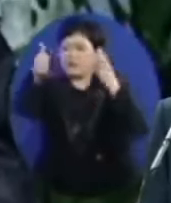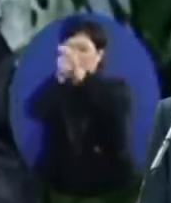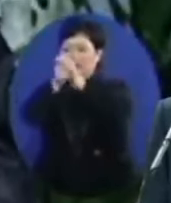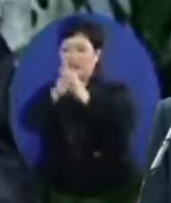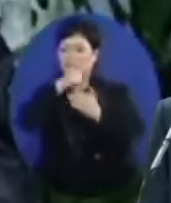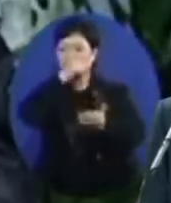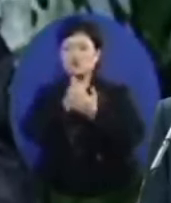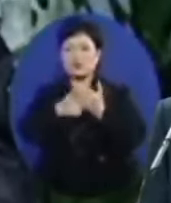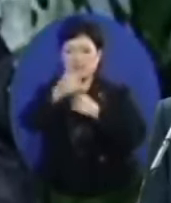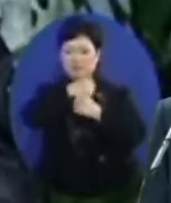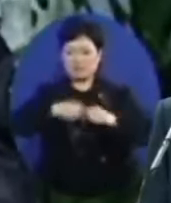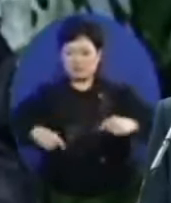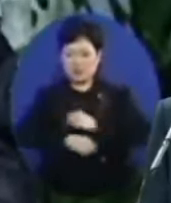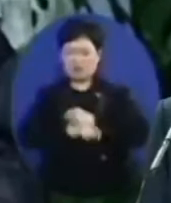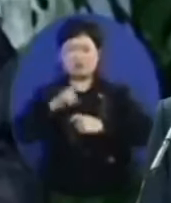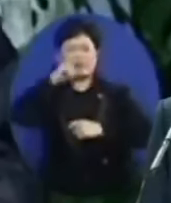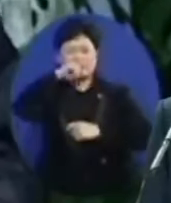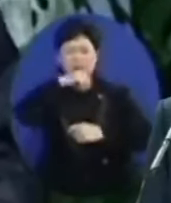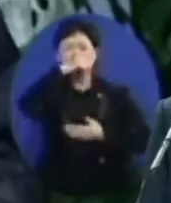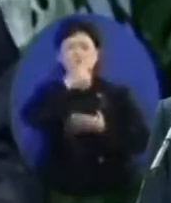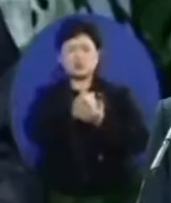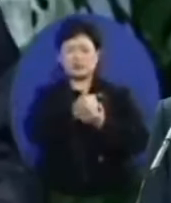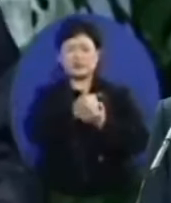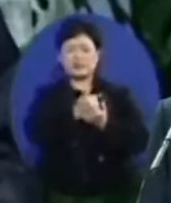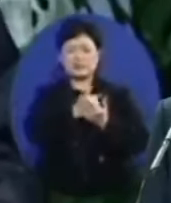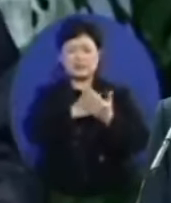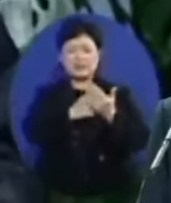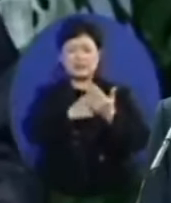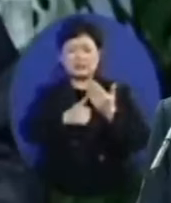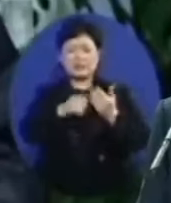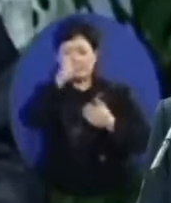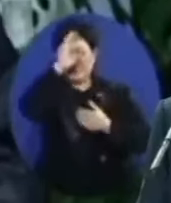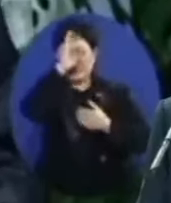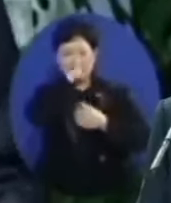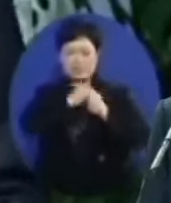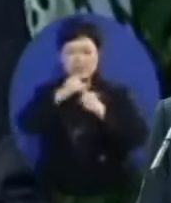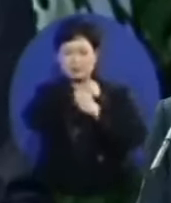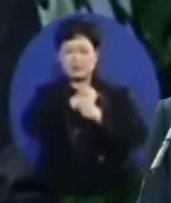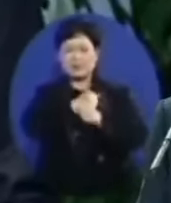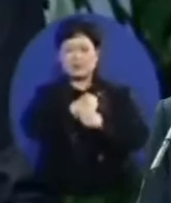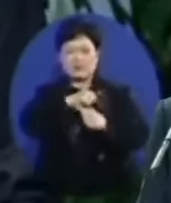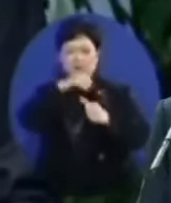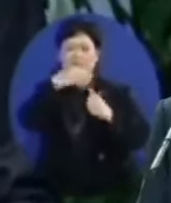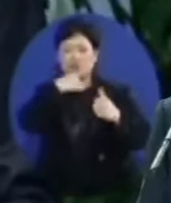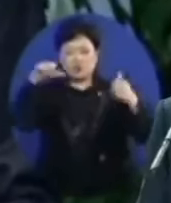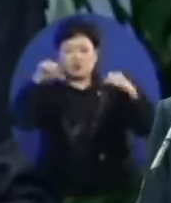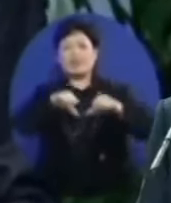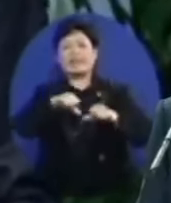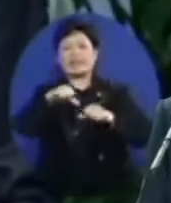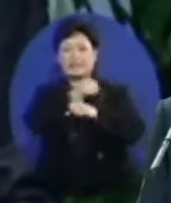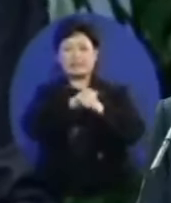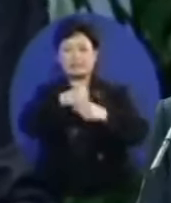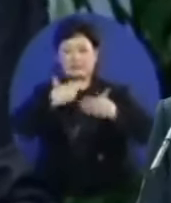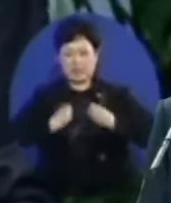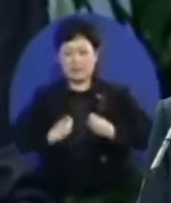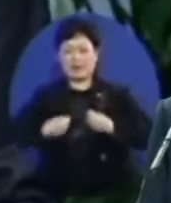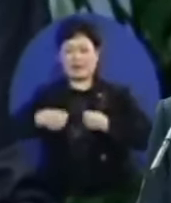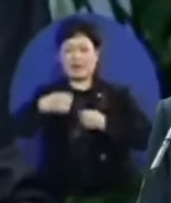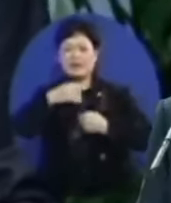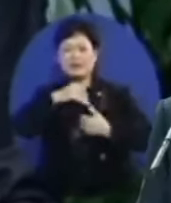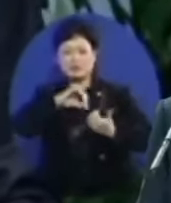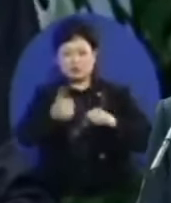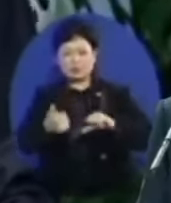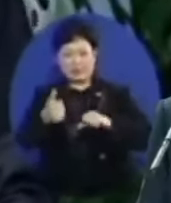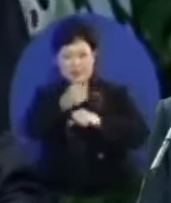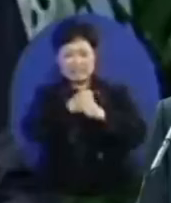너의 불의와 추악의 짐을, 너의 질병의 짐을, 너의 저주의 짐을, 너의 절망의 짐을, 너의 죽음의 짐을